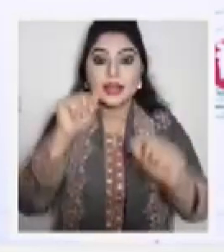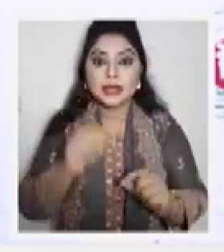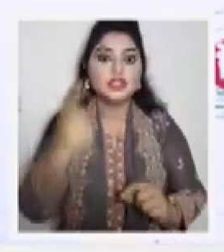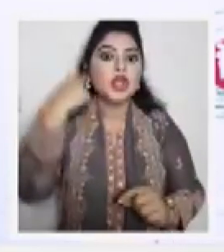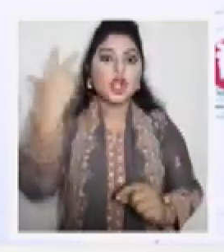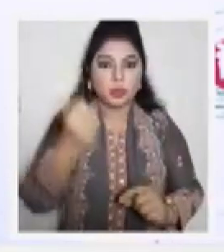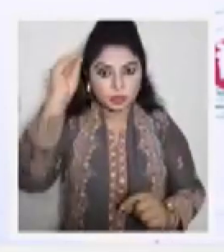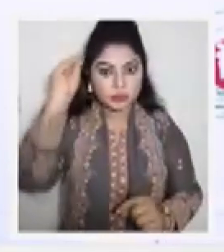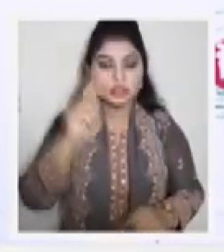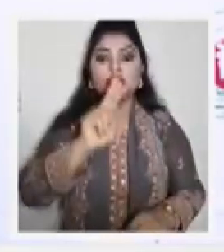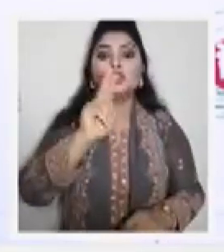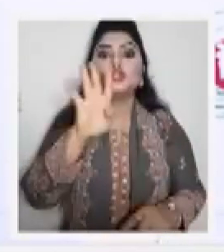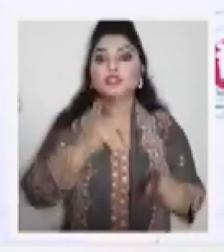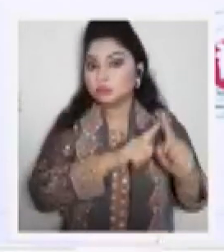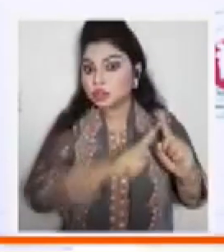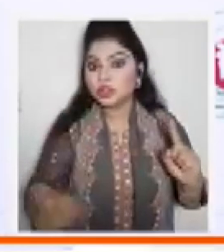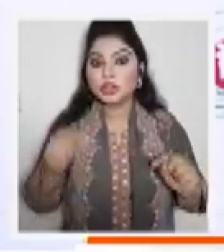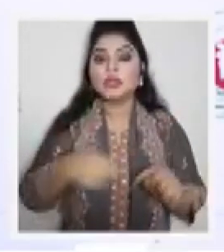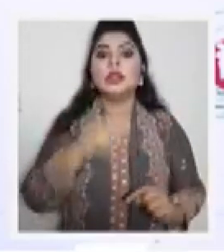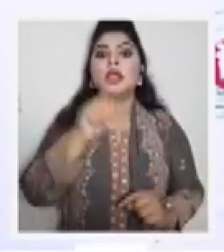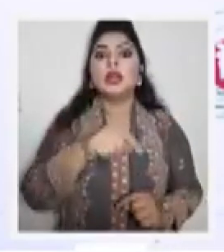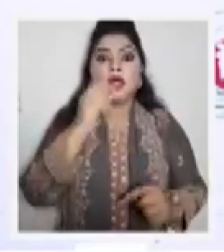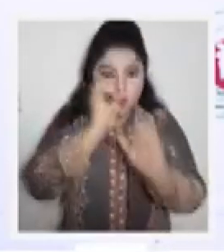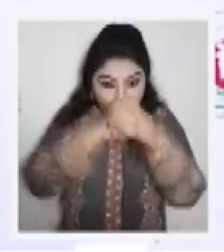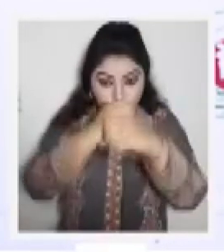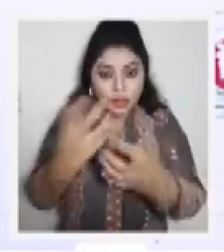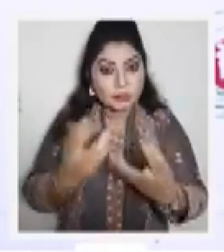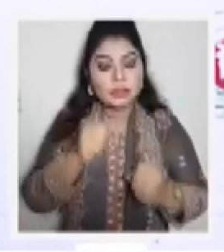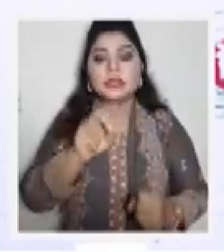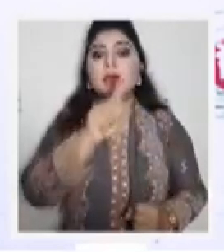কোভিড-19 দৈনিক স্বাস্থ্য বুলেটিন নিয়ে আপনাদের সামনে হাজির হয়েছি।